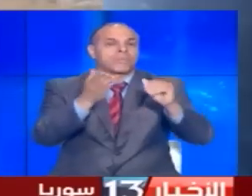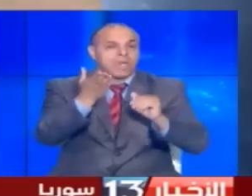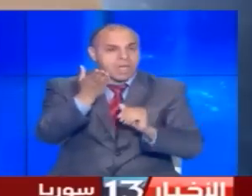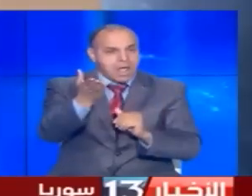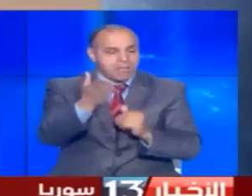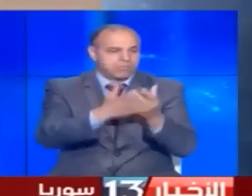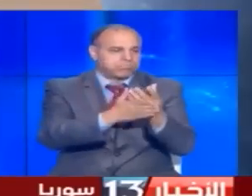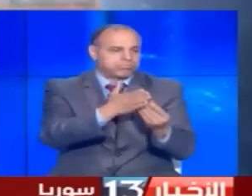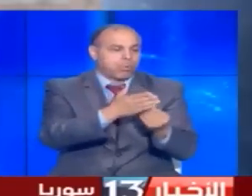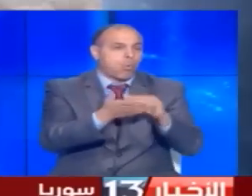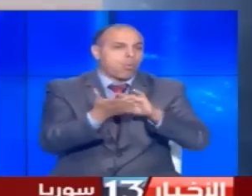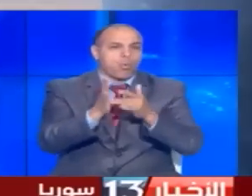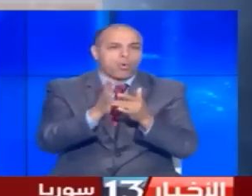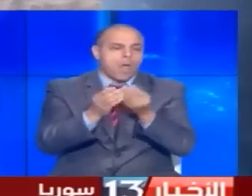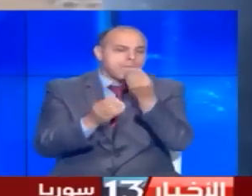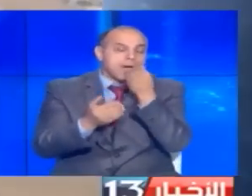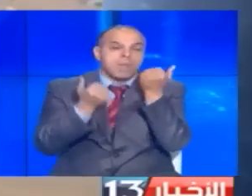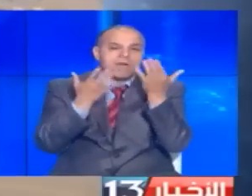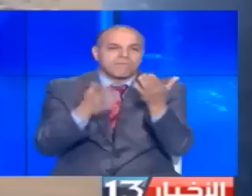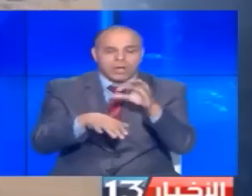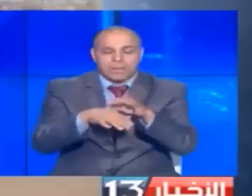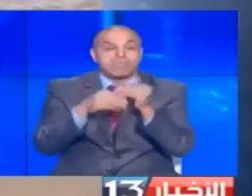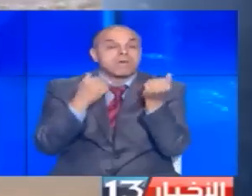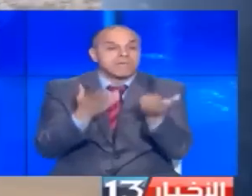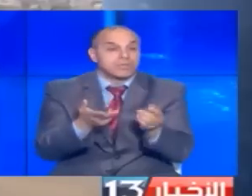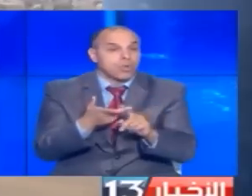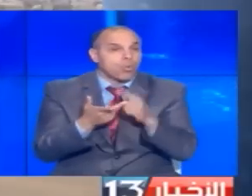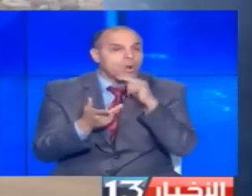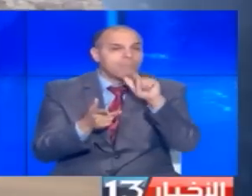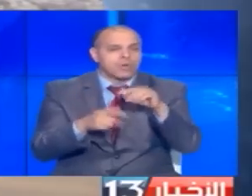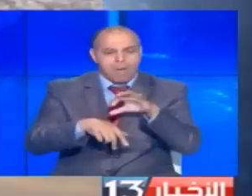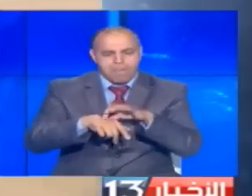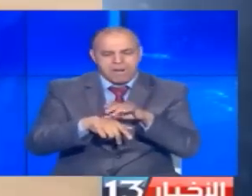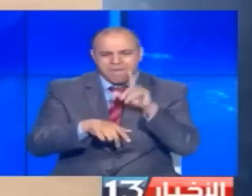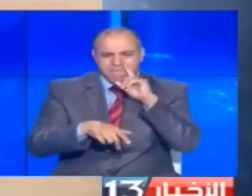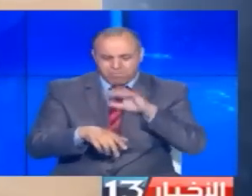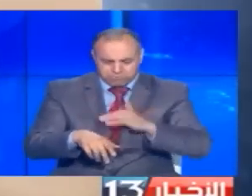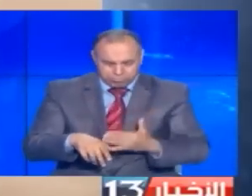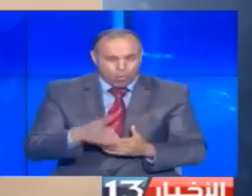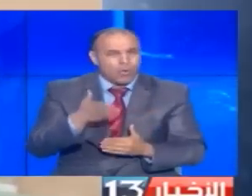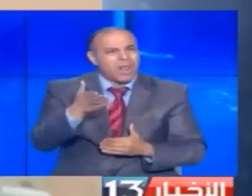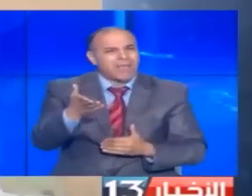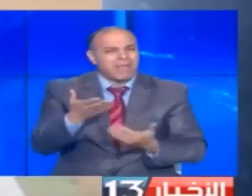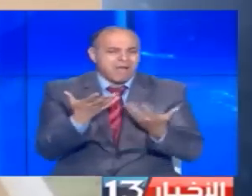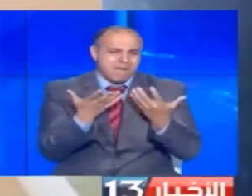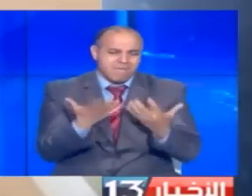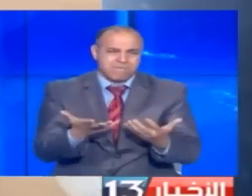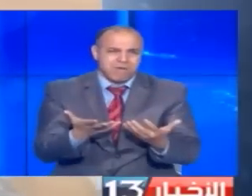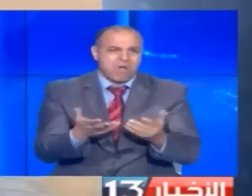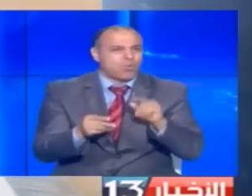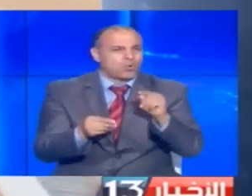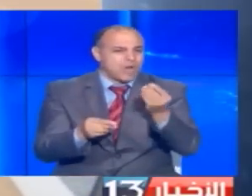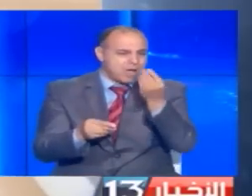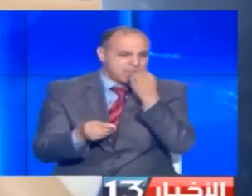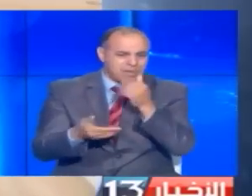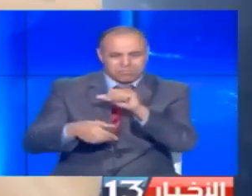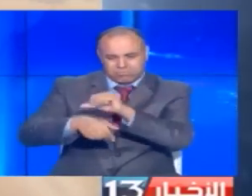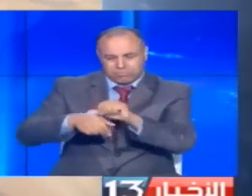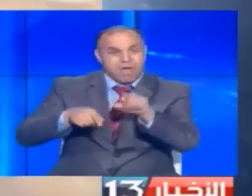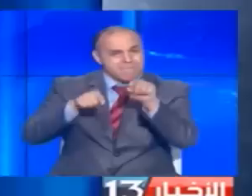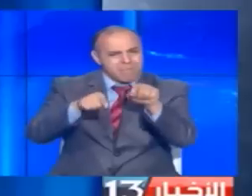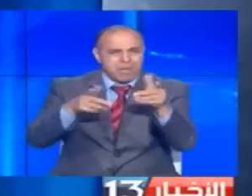ظل غياب معظم المواد الغذائية والطبية ووجود مرضى ونساء حوامل بحاجة إلى عمليات جراحية.